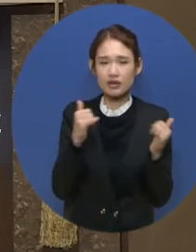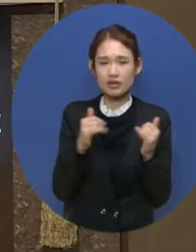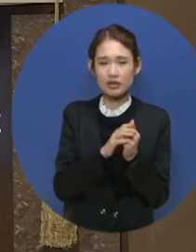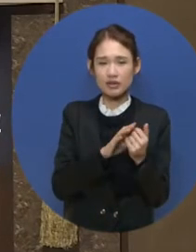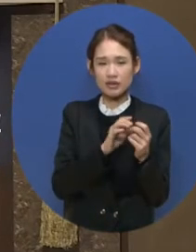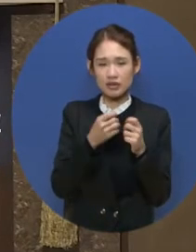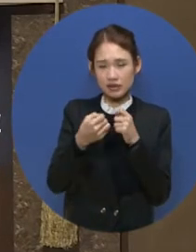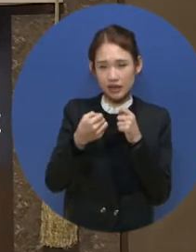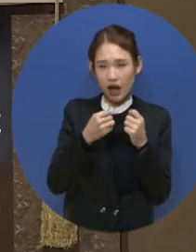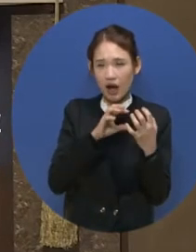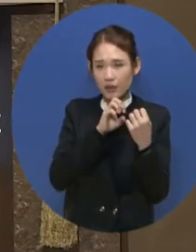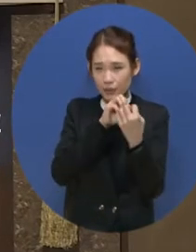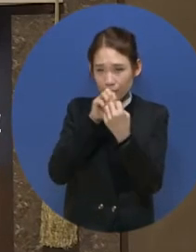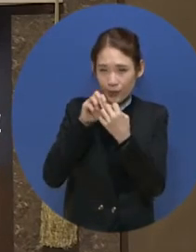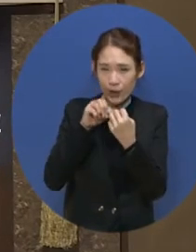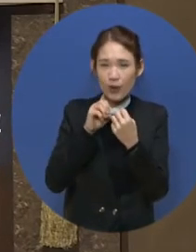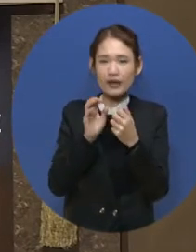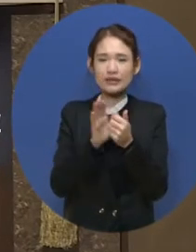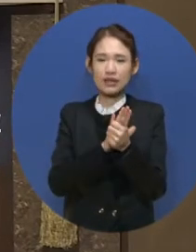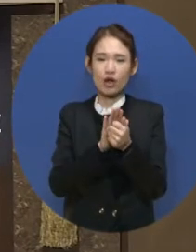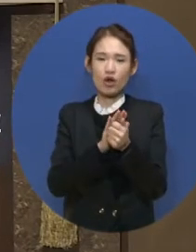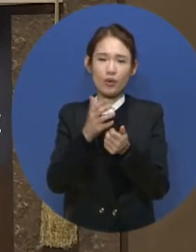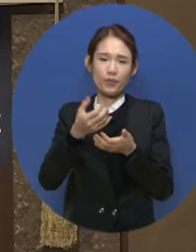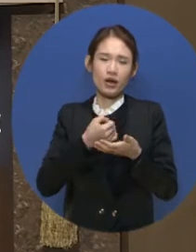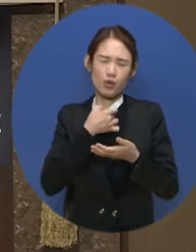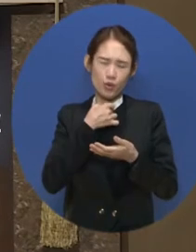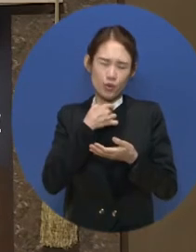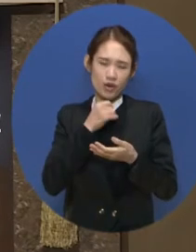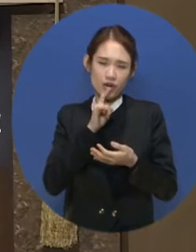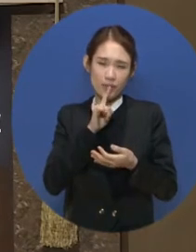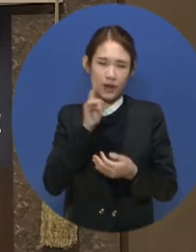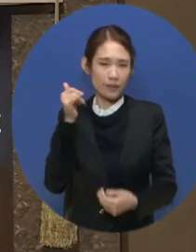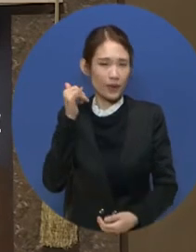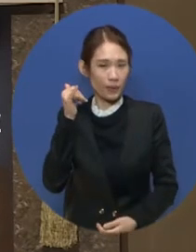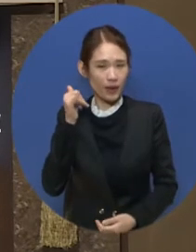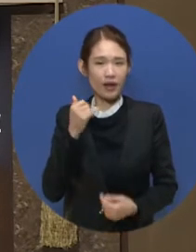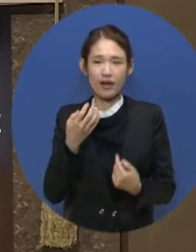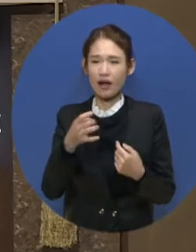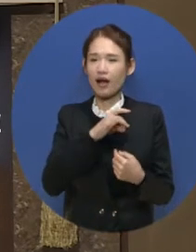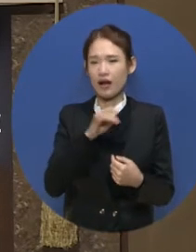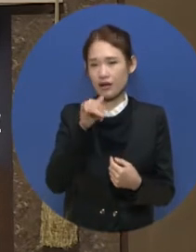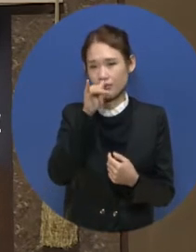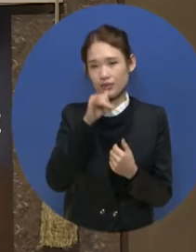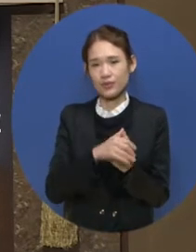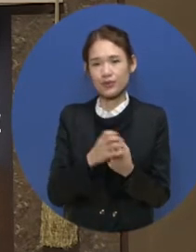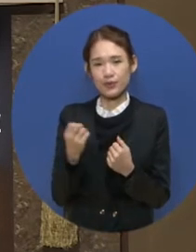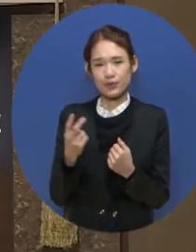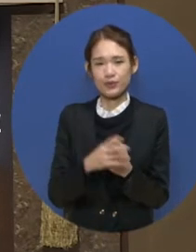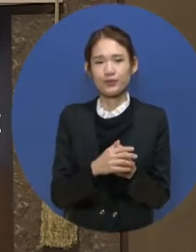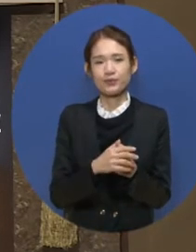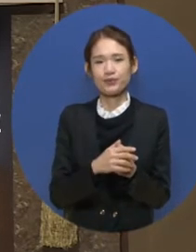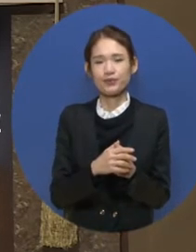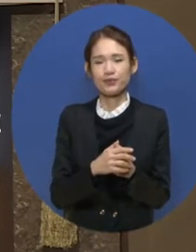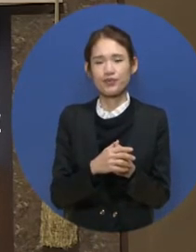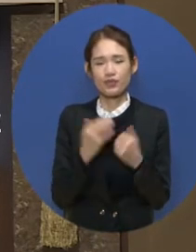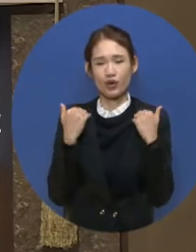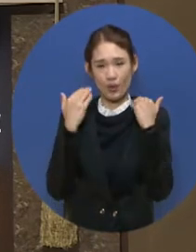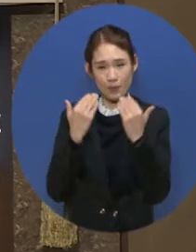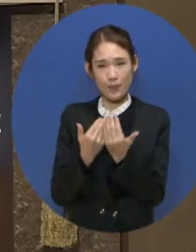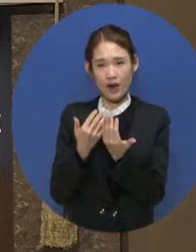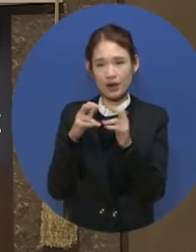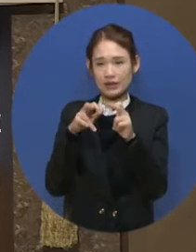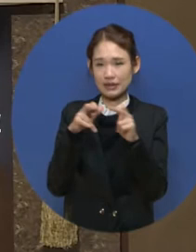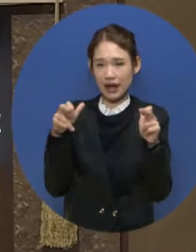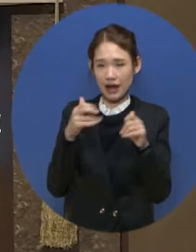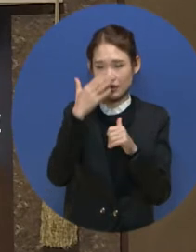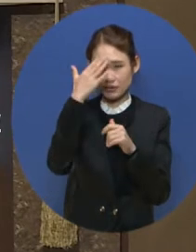정겨운 얘기도 하고 서비스도 좀 받고 싶고 뭐 이런 말씀들 좀 하세요 그리고 또 이제 발달장애 청년